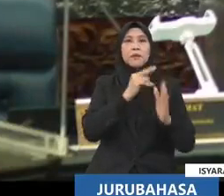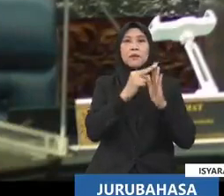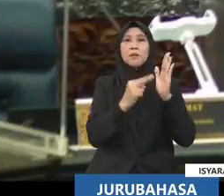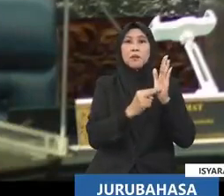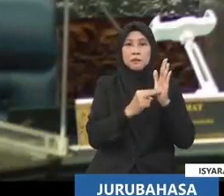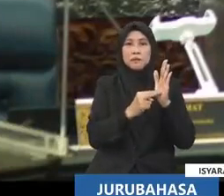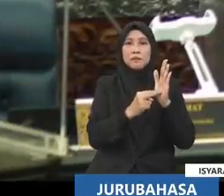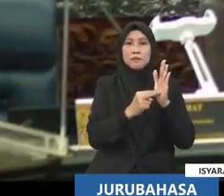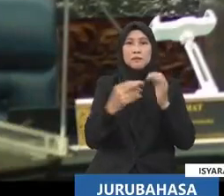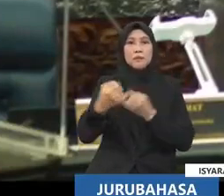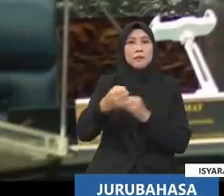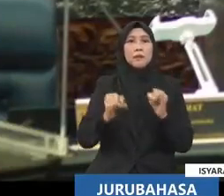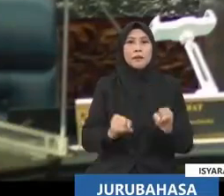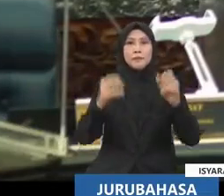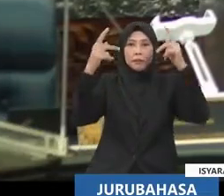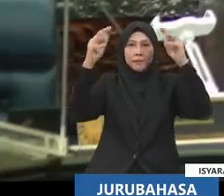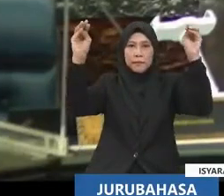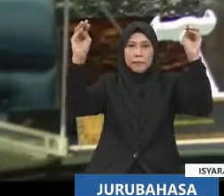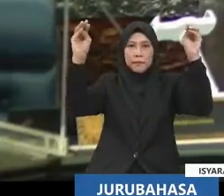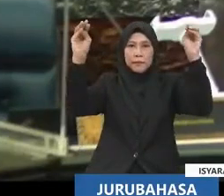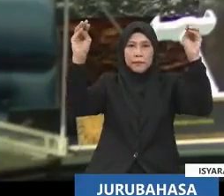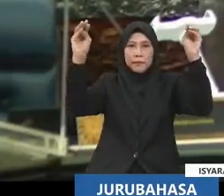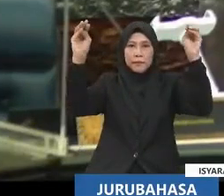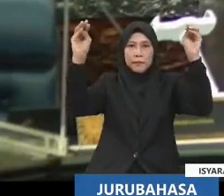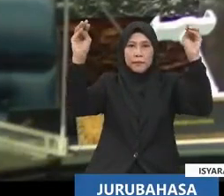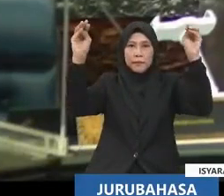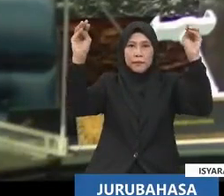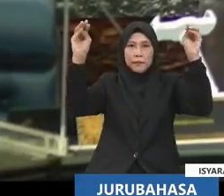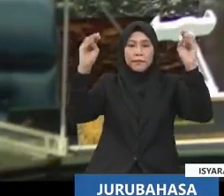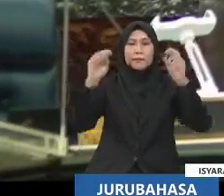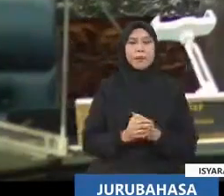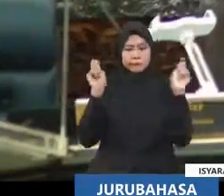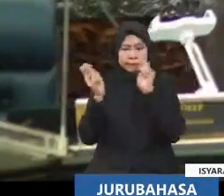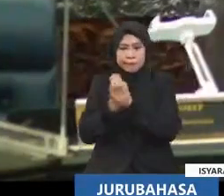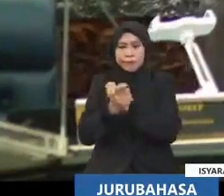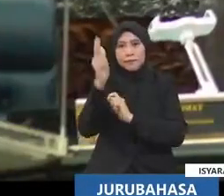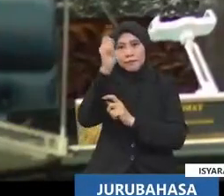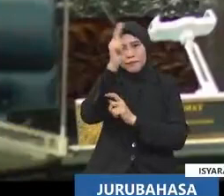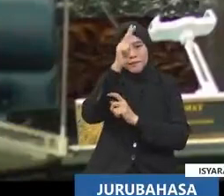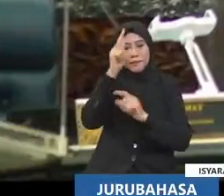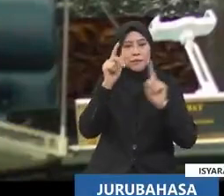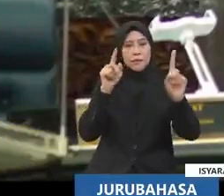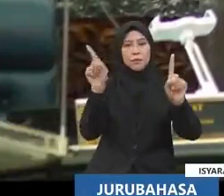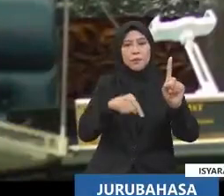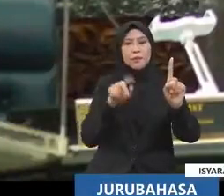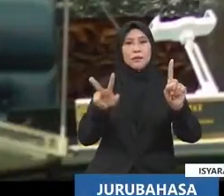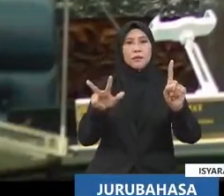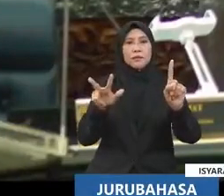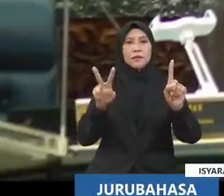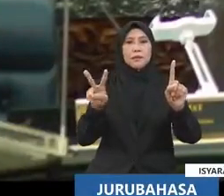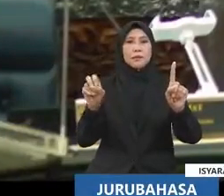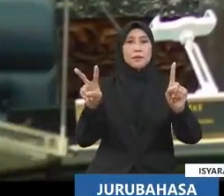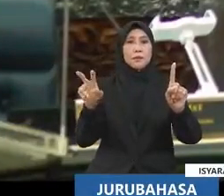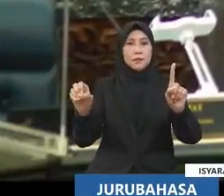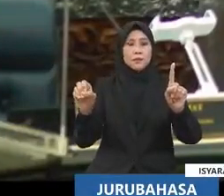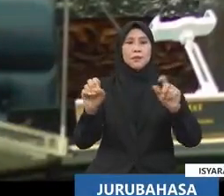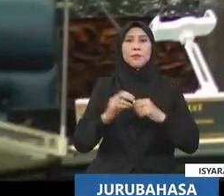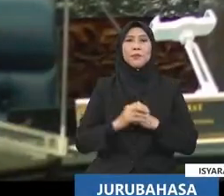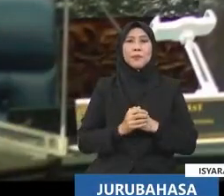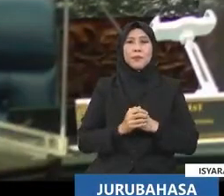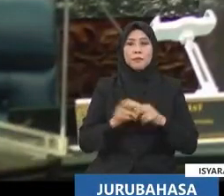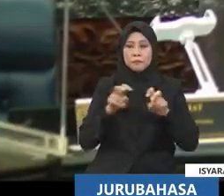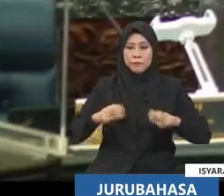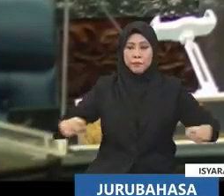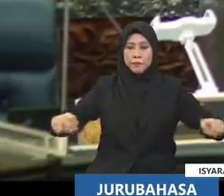di Jabatan Perdana Menteri. Walau bagaimanapun, susulan pertukaran kerajaan pada 1 Mac 2020, Mesyuarat